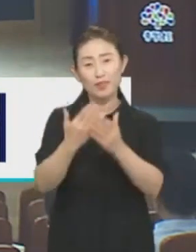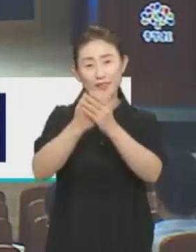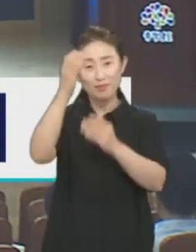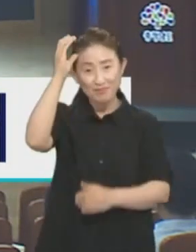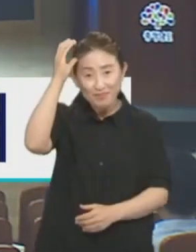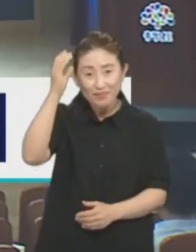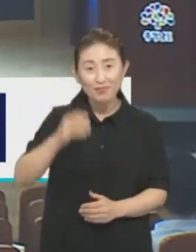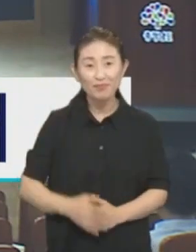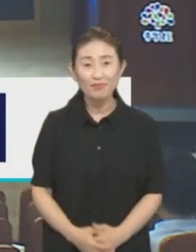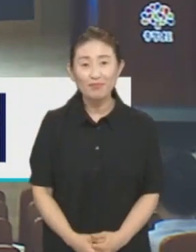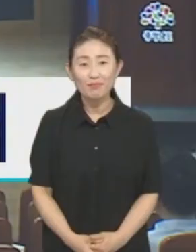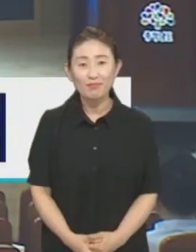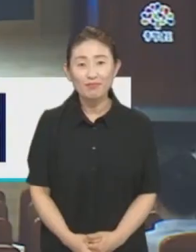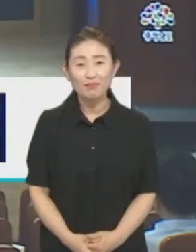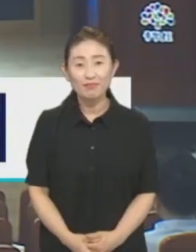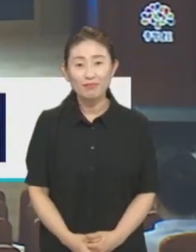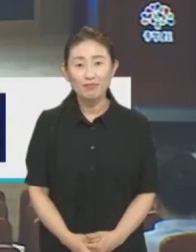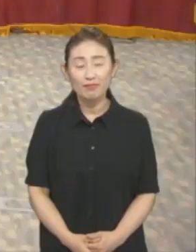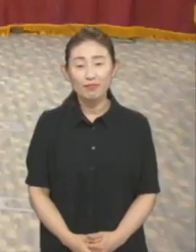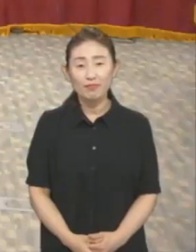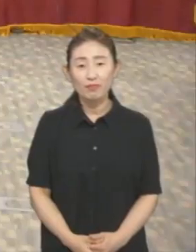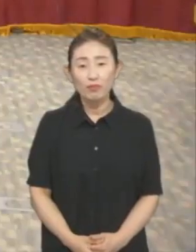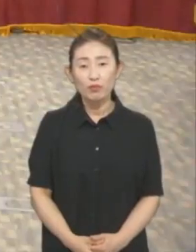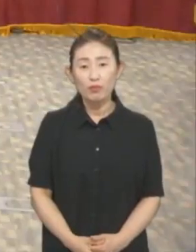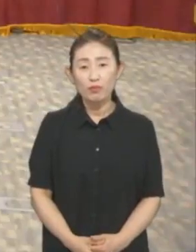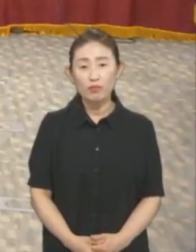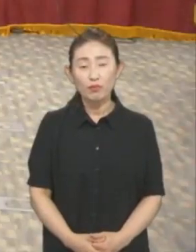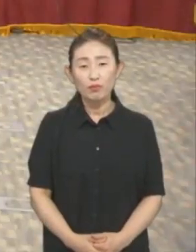있습니다. 강진원 기자입니다.